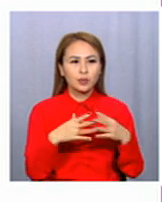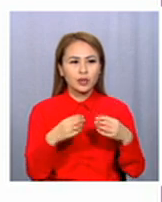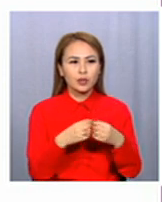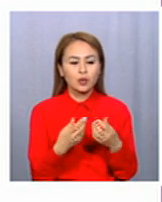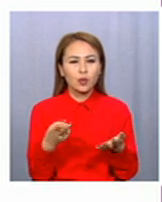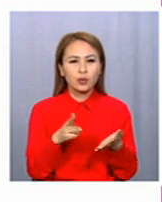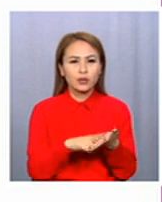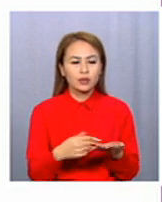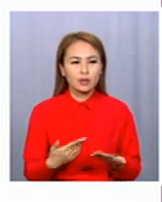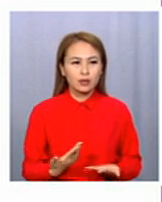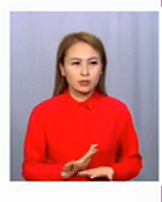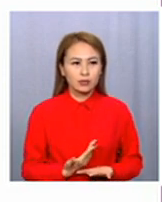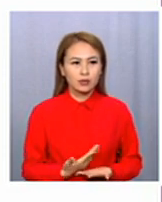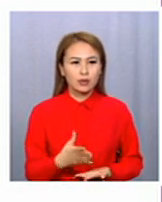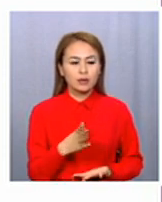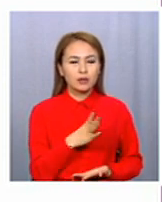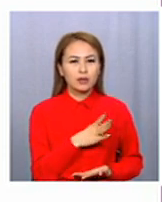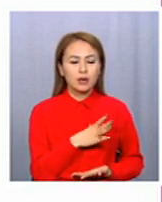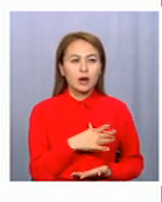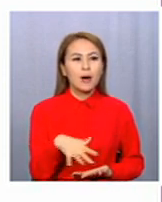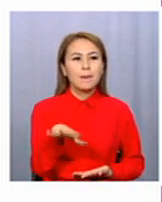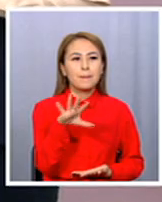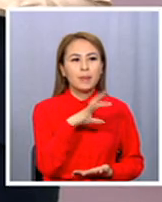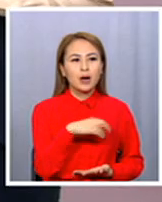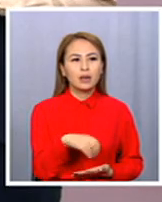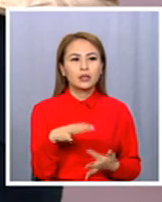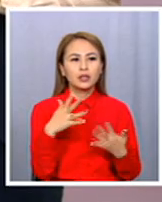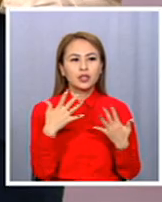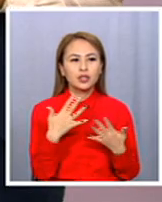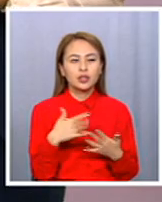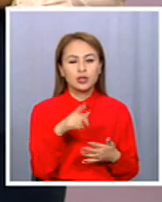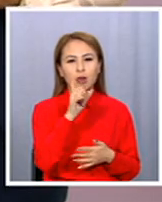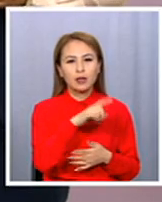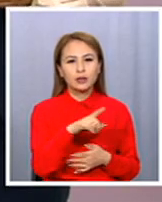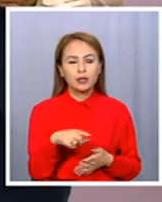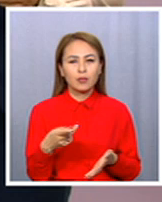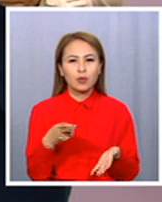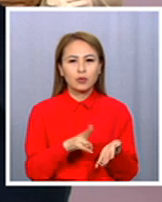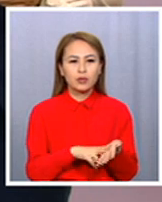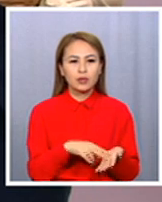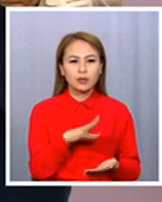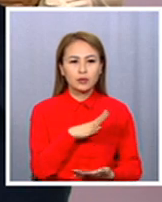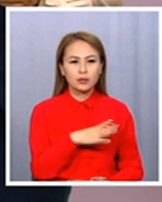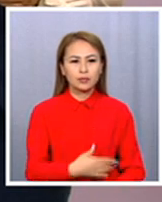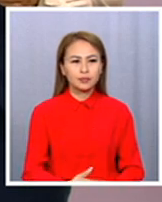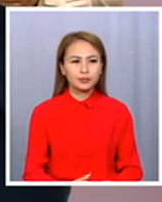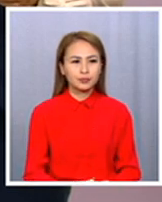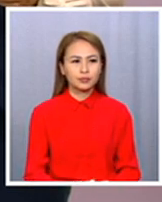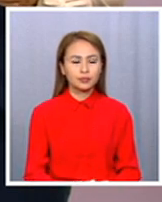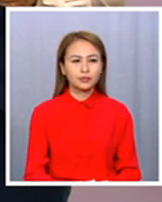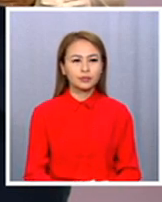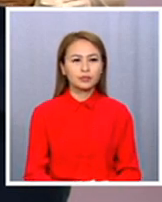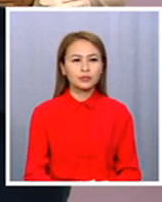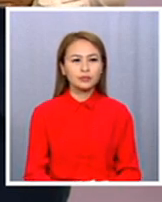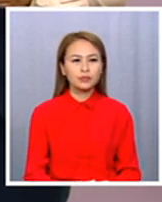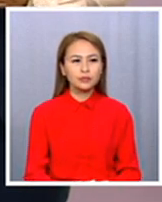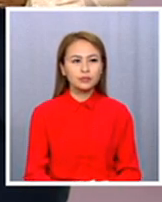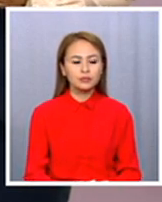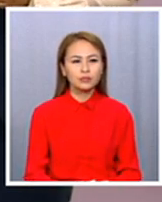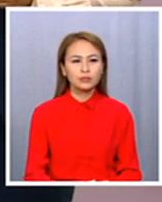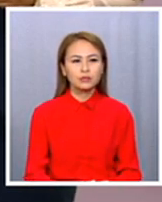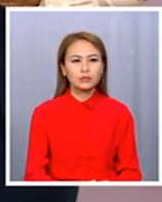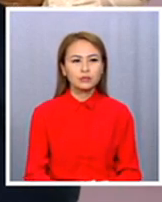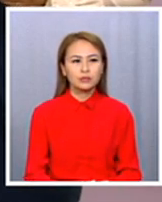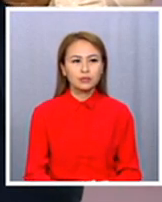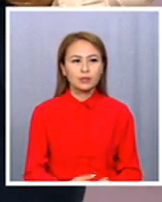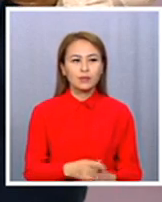тұратын 7 отбасы қоныстанды. Барлығы неше адам қоныстанды? Алдымен есептің қысқаша